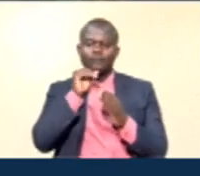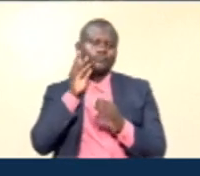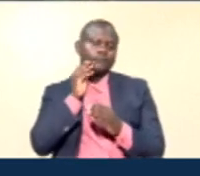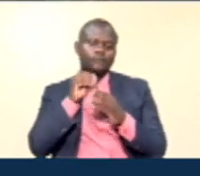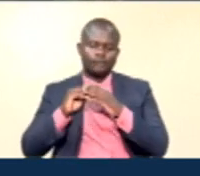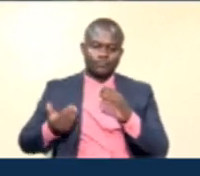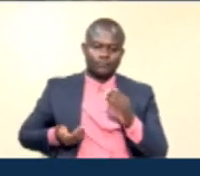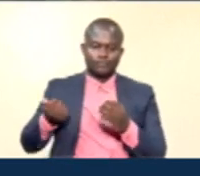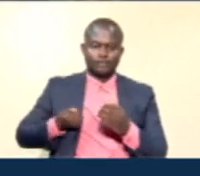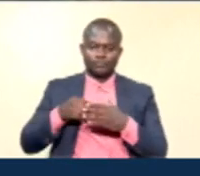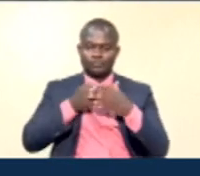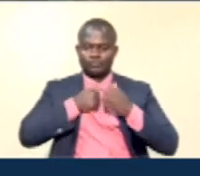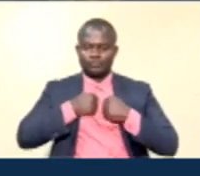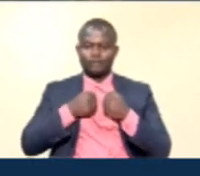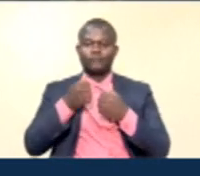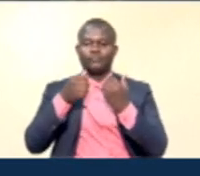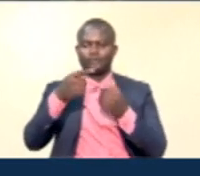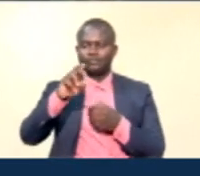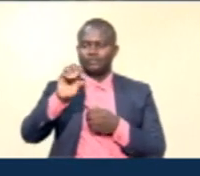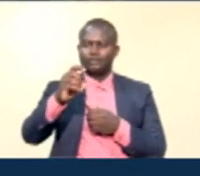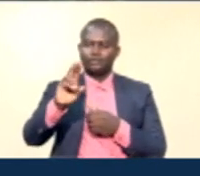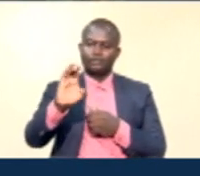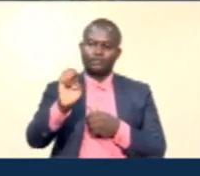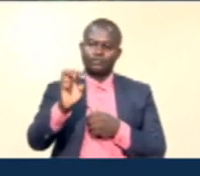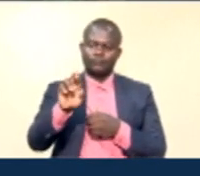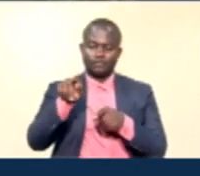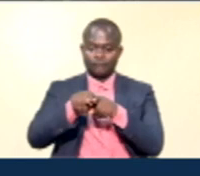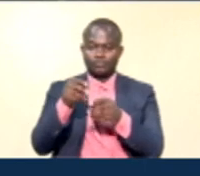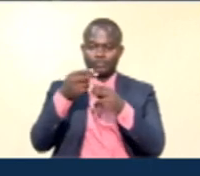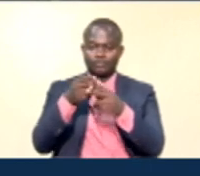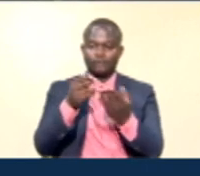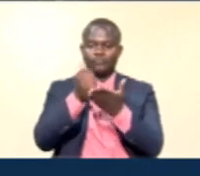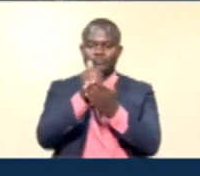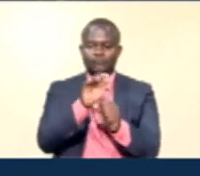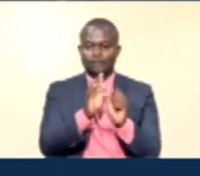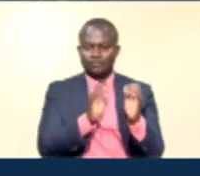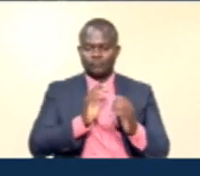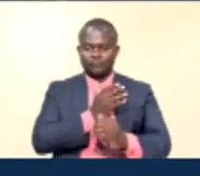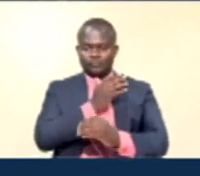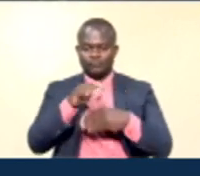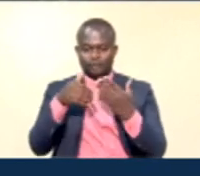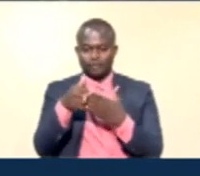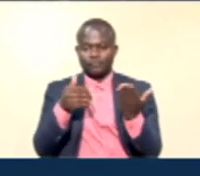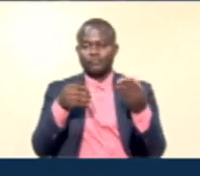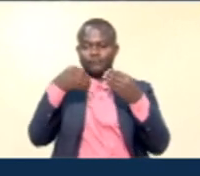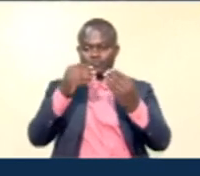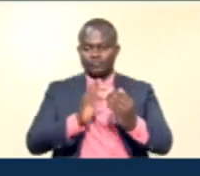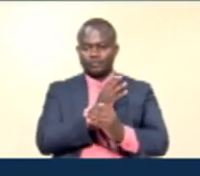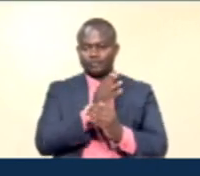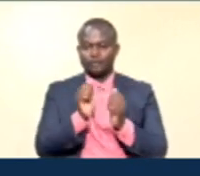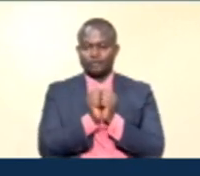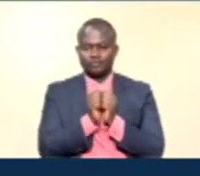bo mu Rwanda producer nk'uko babyita mu ndimi z'amahanga afasha runini mu gutunganya umuziki no guhinjyana indirimbo